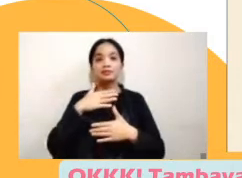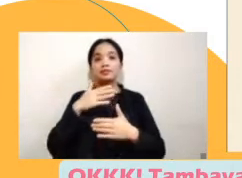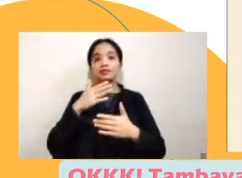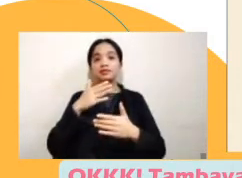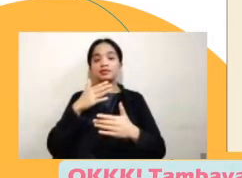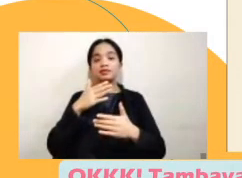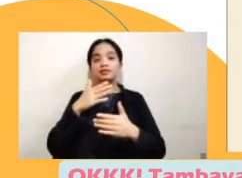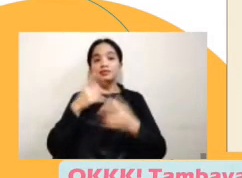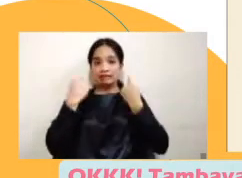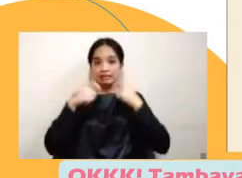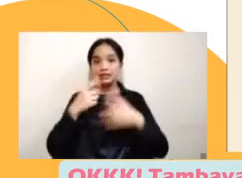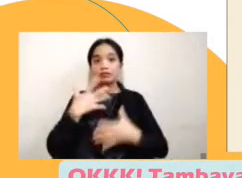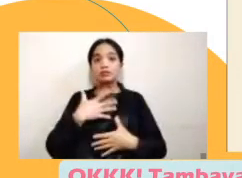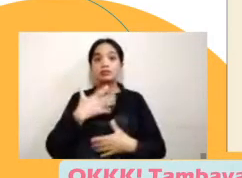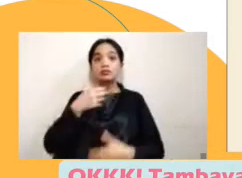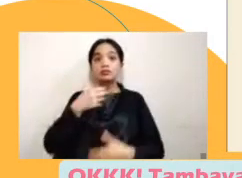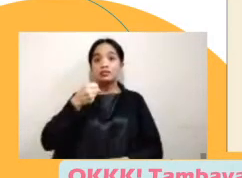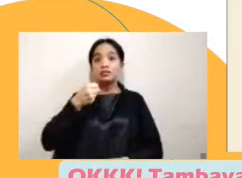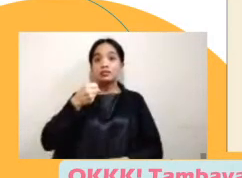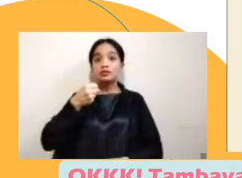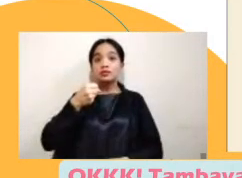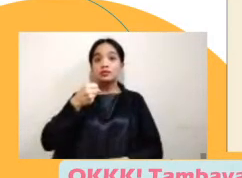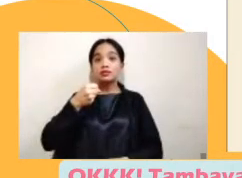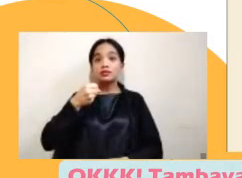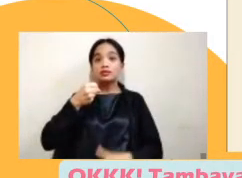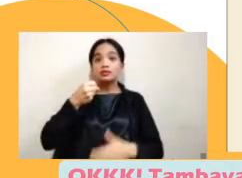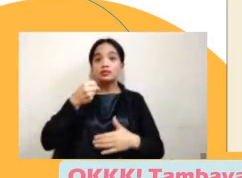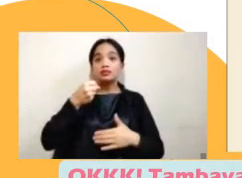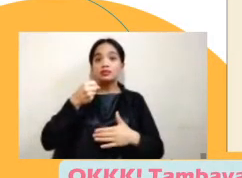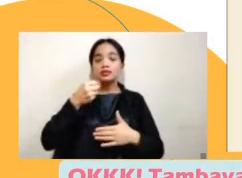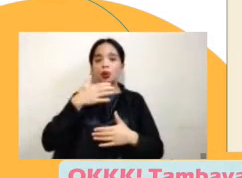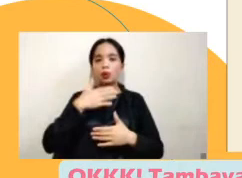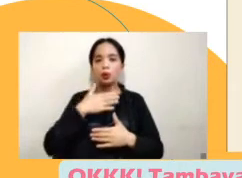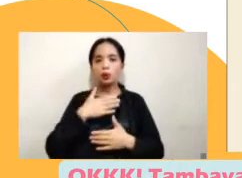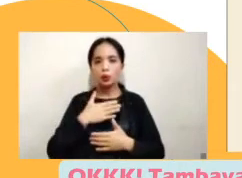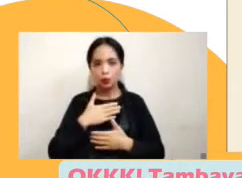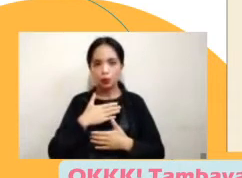Subukan yung pigilin ng saglit, no? And then hipan.